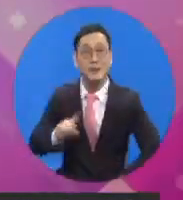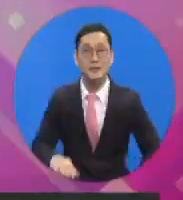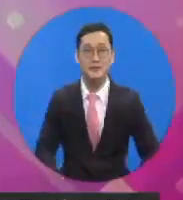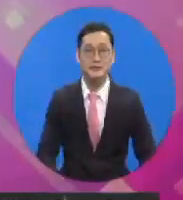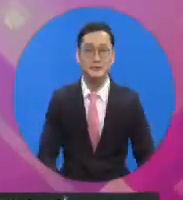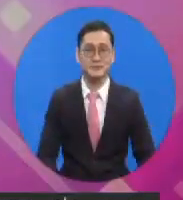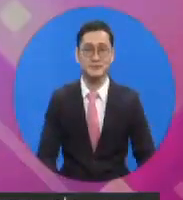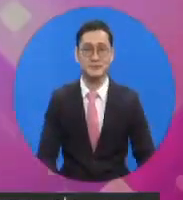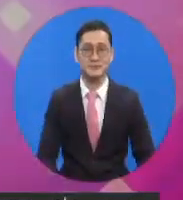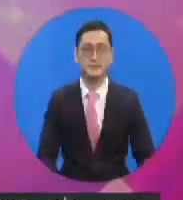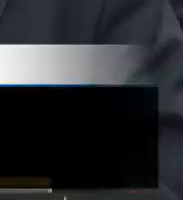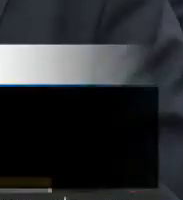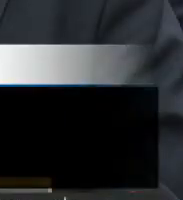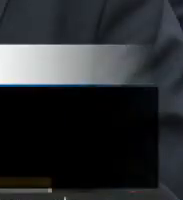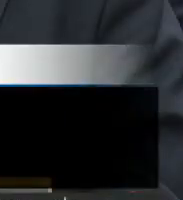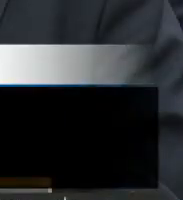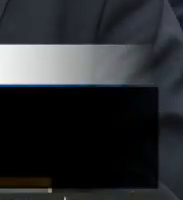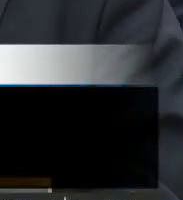답변했을까요? 들어보시죠.